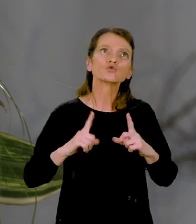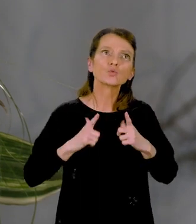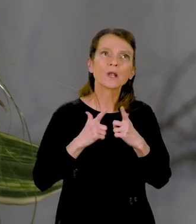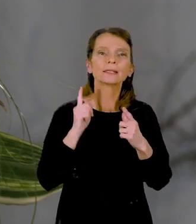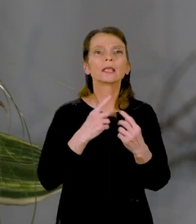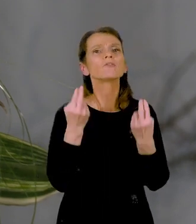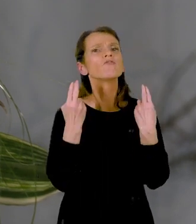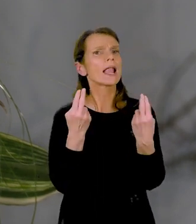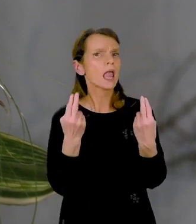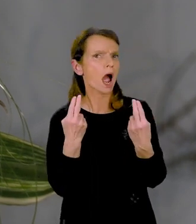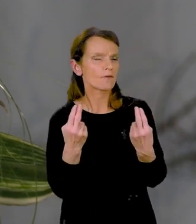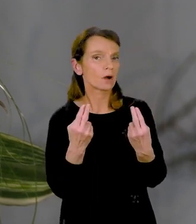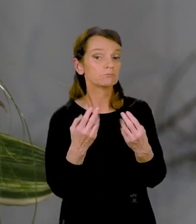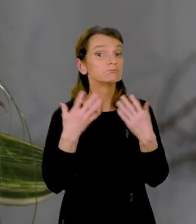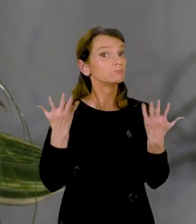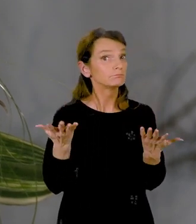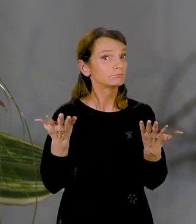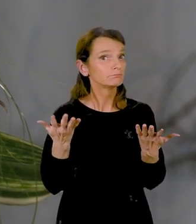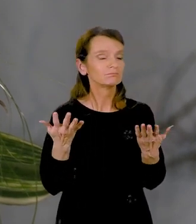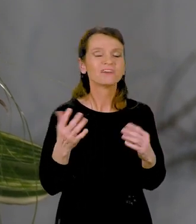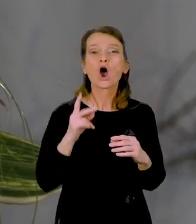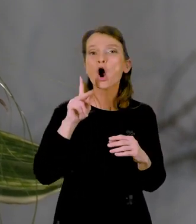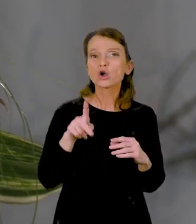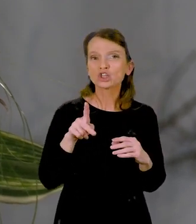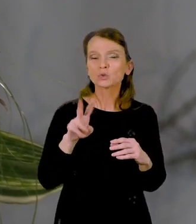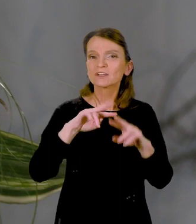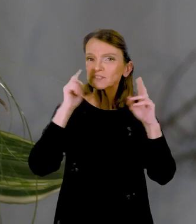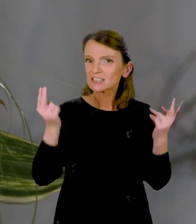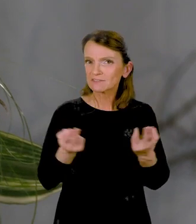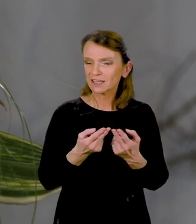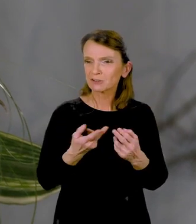Ker Kočevska v svetu najbolj